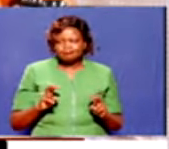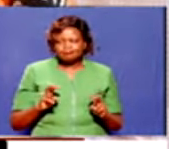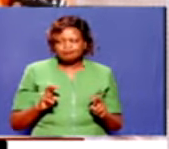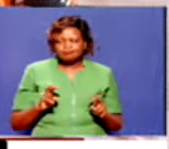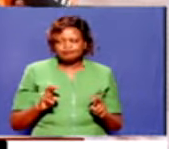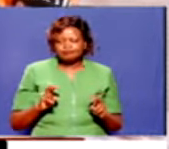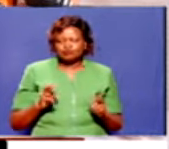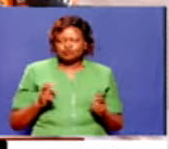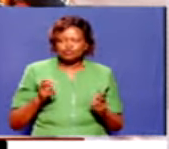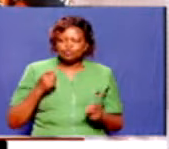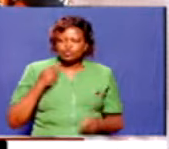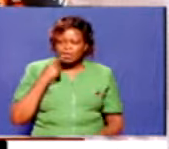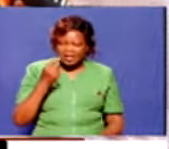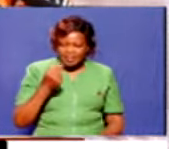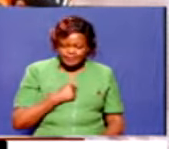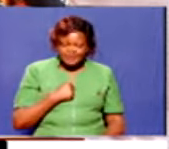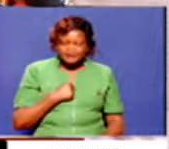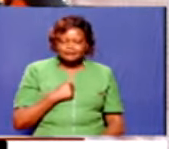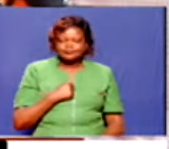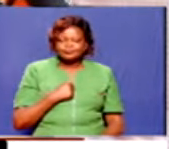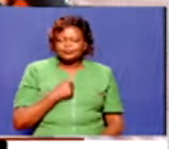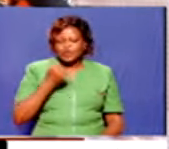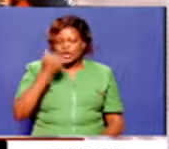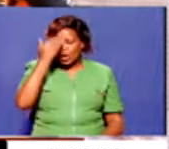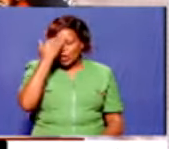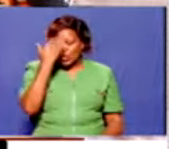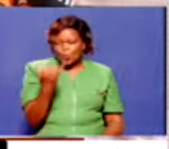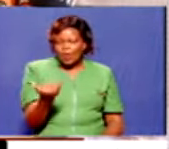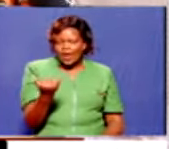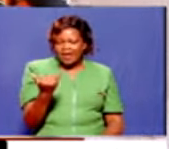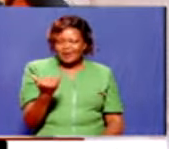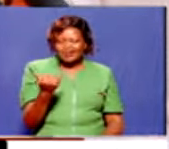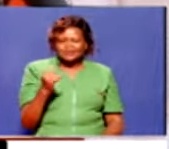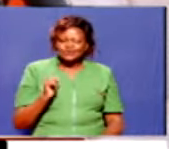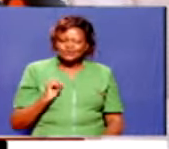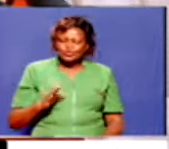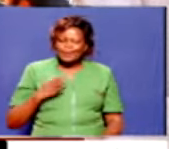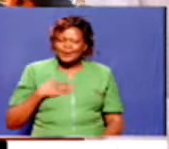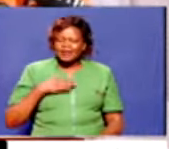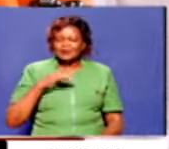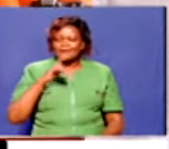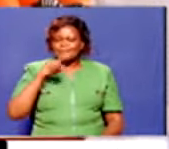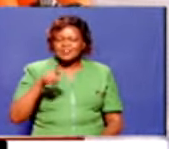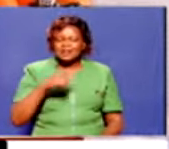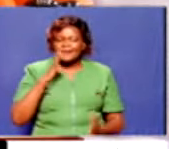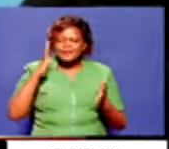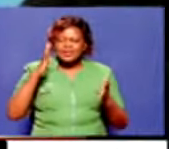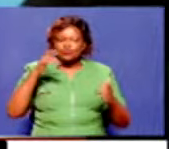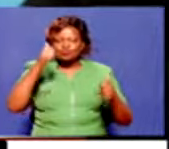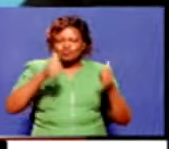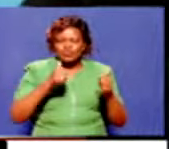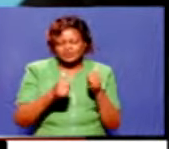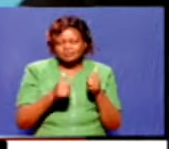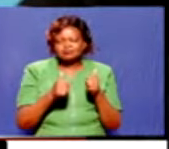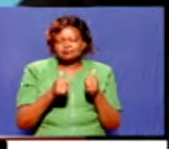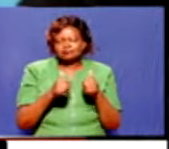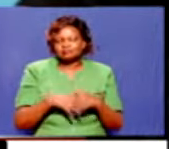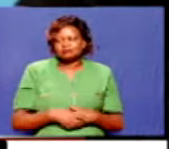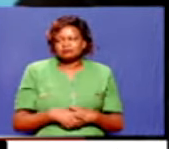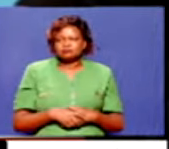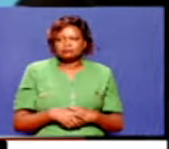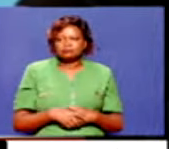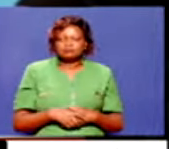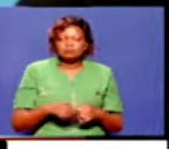aniambie kiini kosa kubwa ambao mtoto wangu alikosa, akuja mfanyie kitendo kama hiko. Na sisi tulikuwa